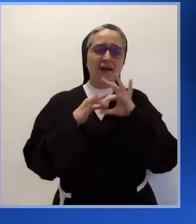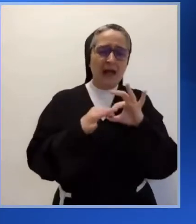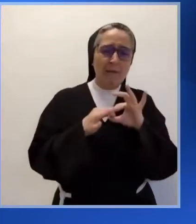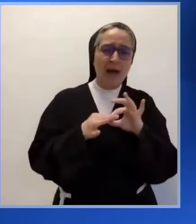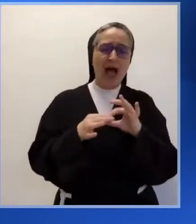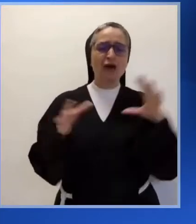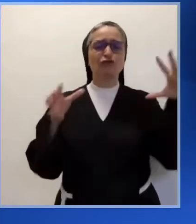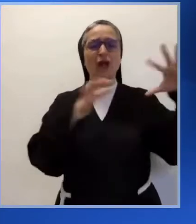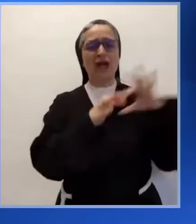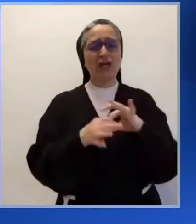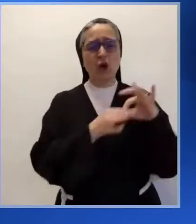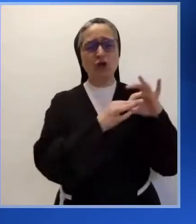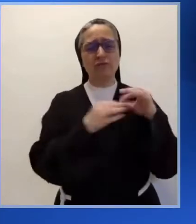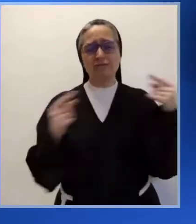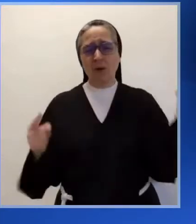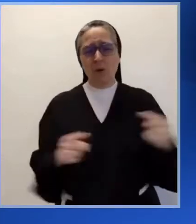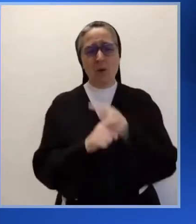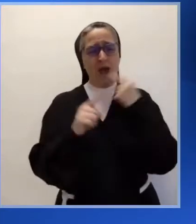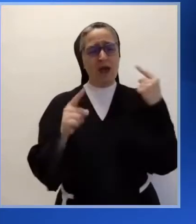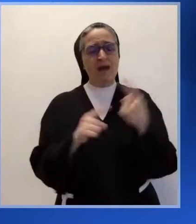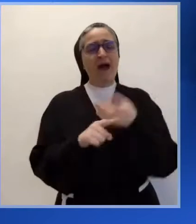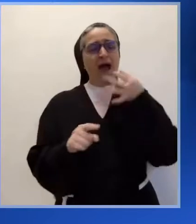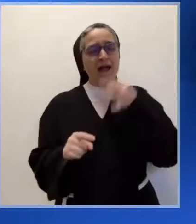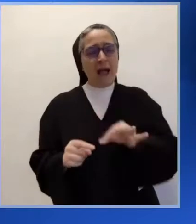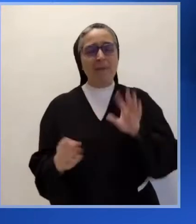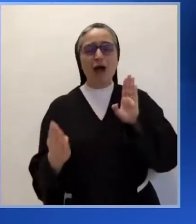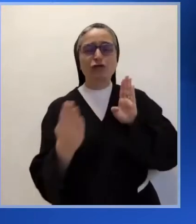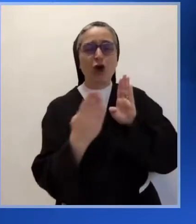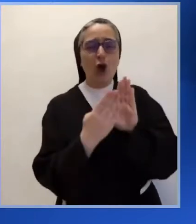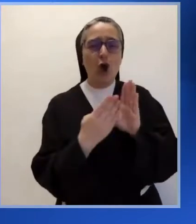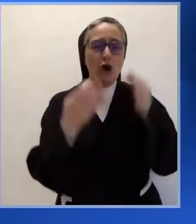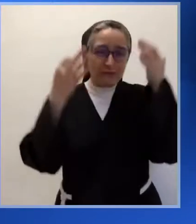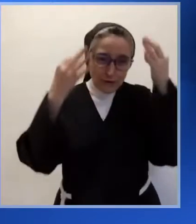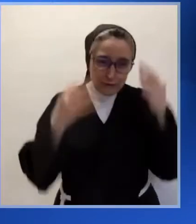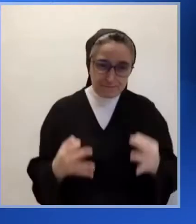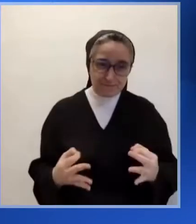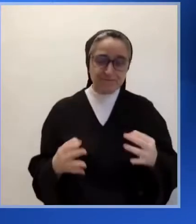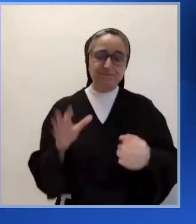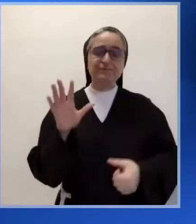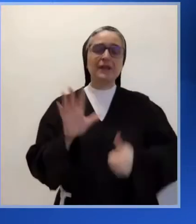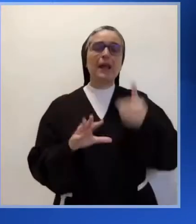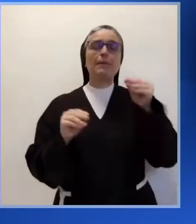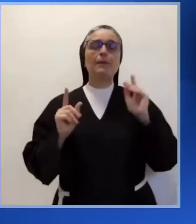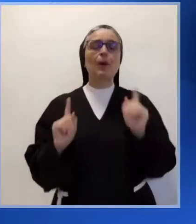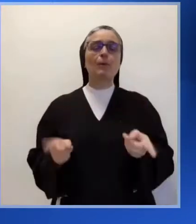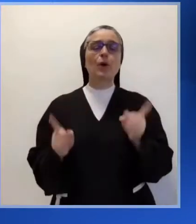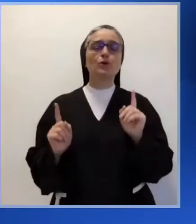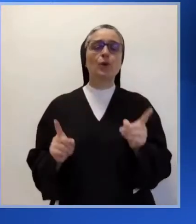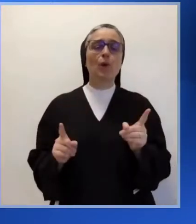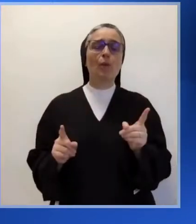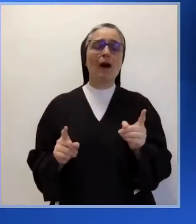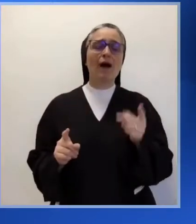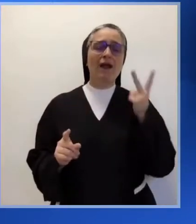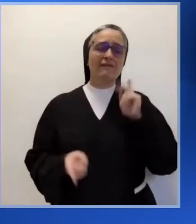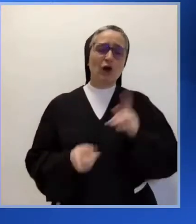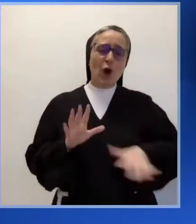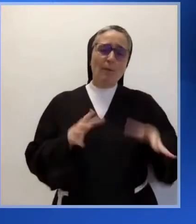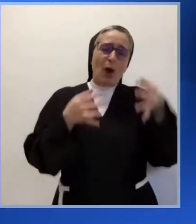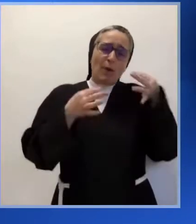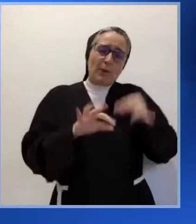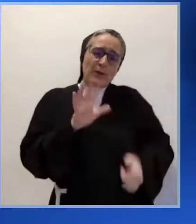attraverso un confronto sincero che metta al primo posto le esigenze della